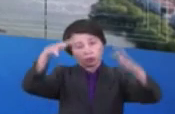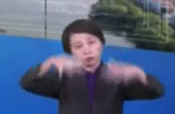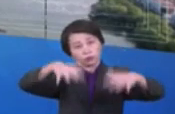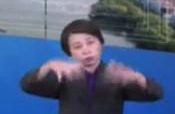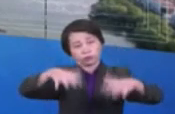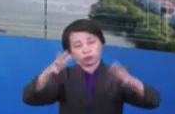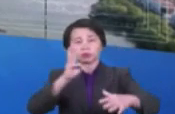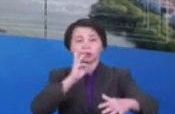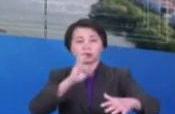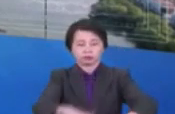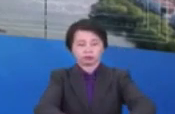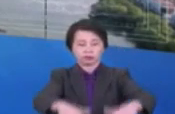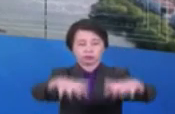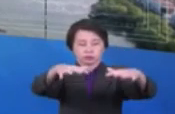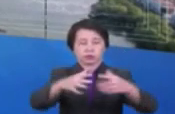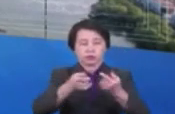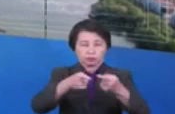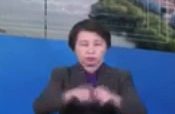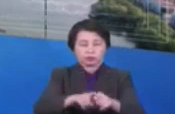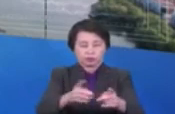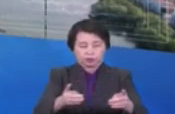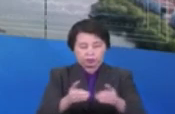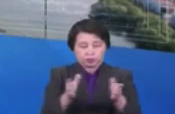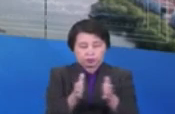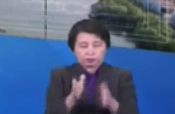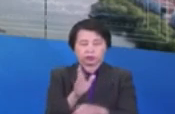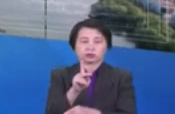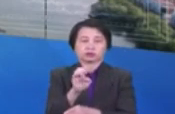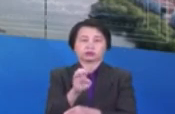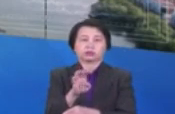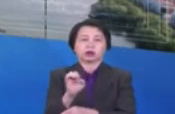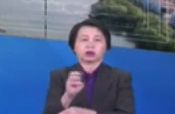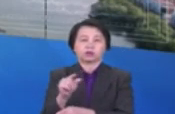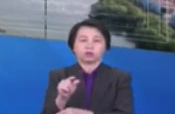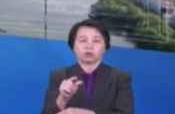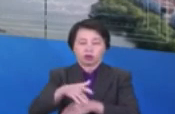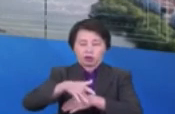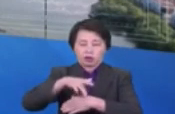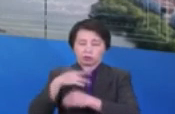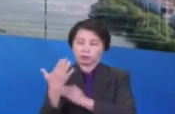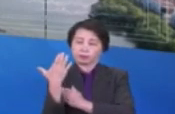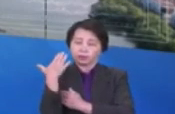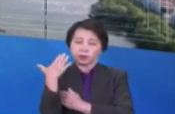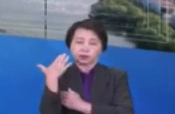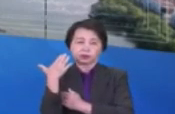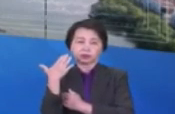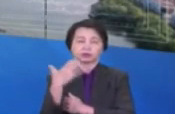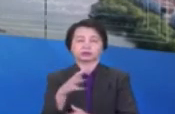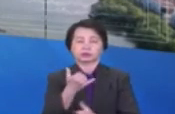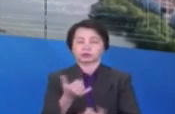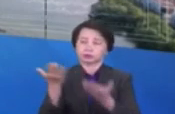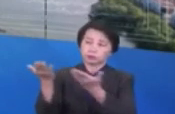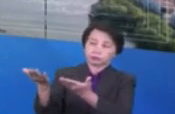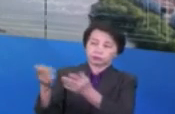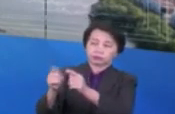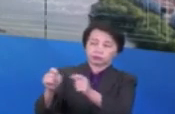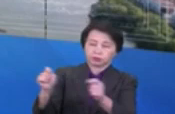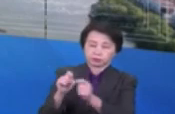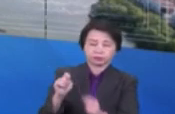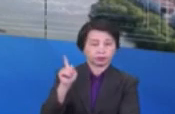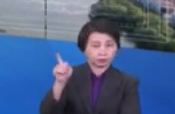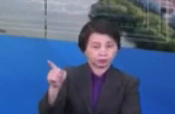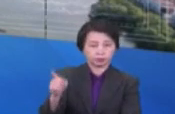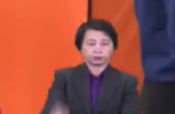banjir kilat yang berlaku di daerah kecil Kemabung awal pagi Selasa lalu. Maklumat lanjut terus bersama dengan Dulis Simon di lokasi. Dulis.